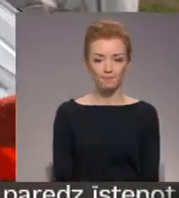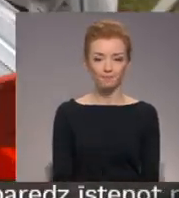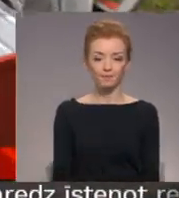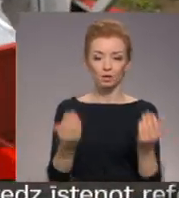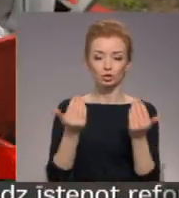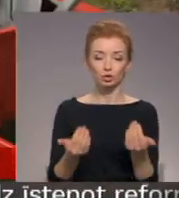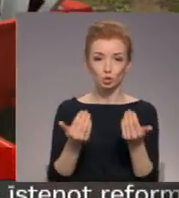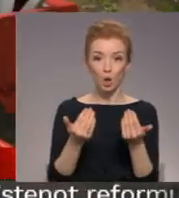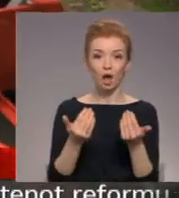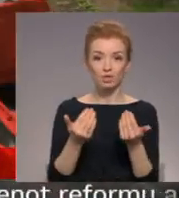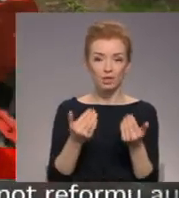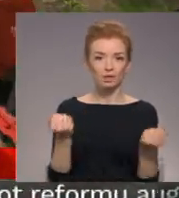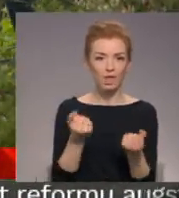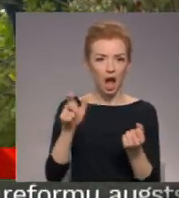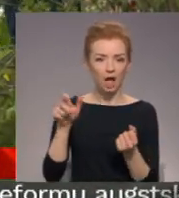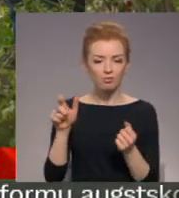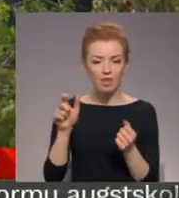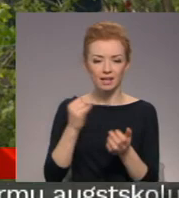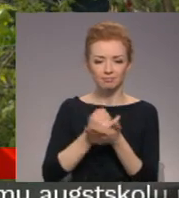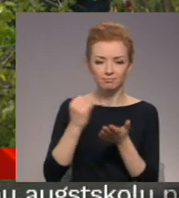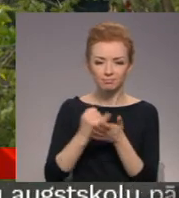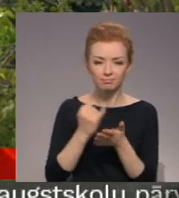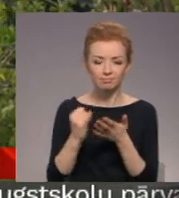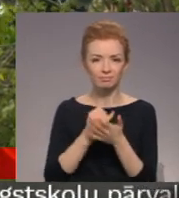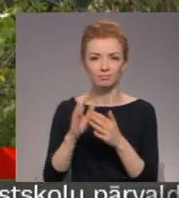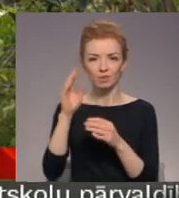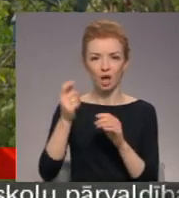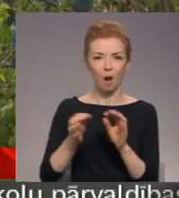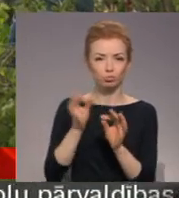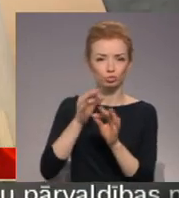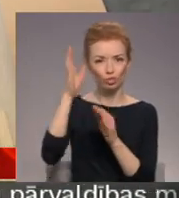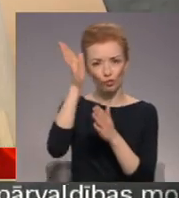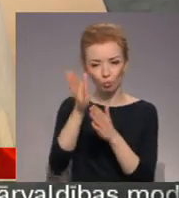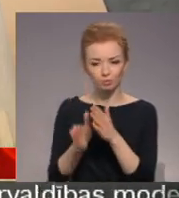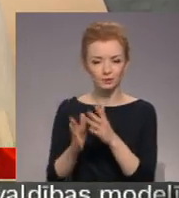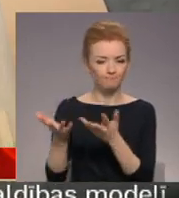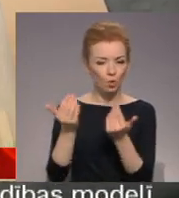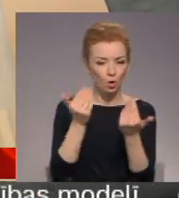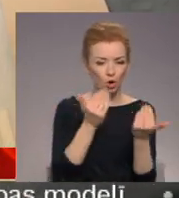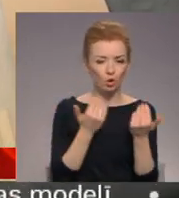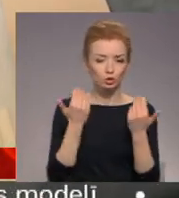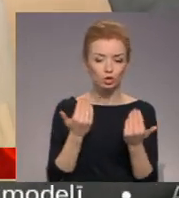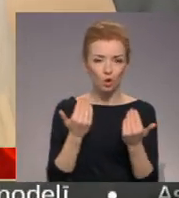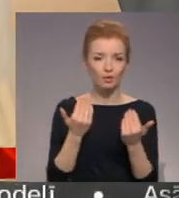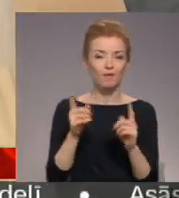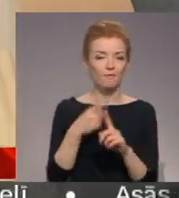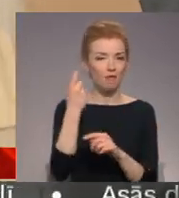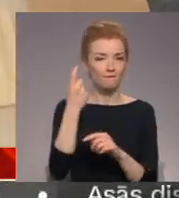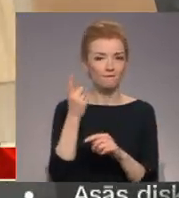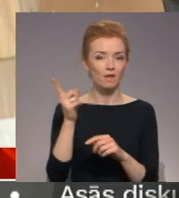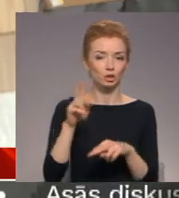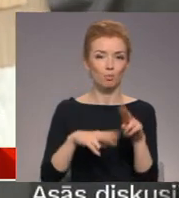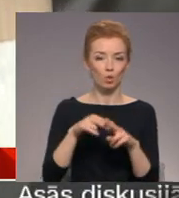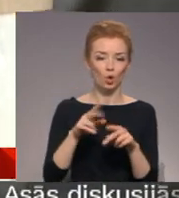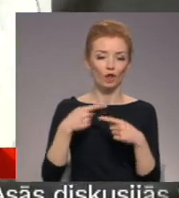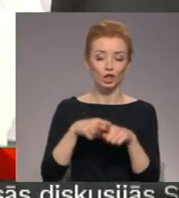Šodien ap māju rosās strādnieki, ved prom sabojāto ēkas apšuvumu. Šodien ēku apsekoja vēl viens būvinženieris, un